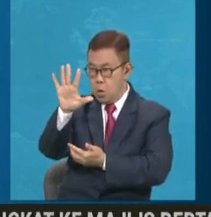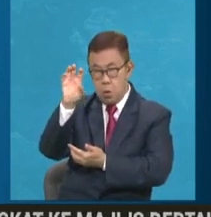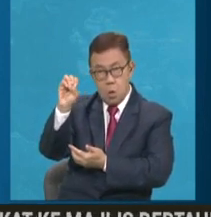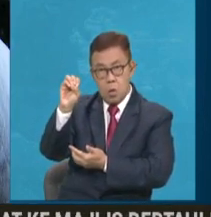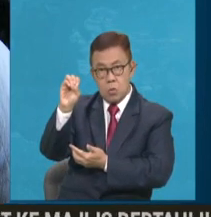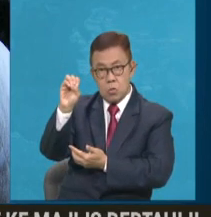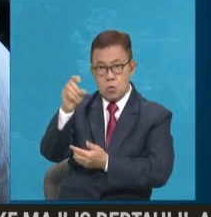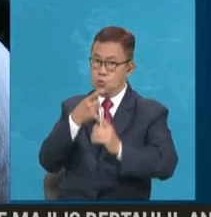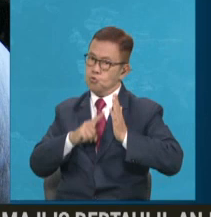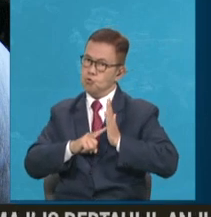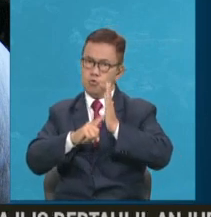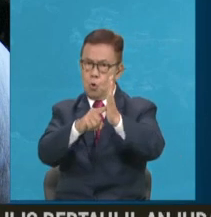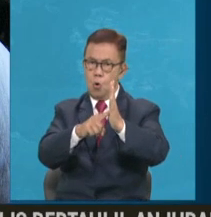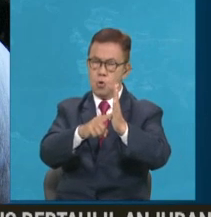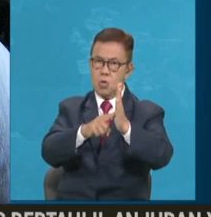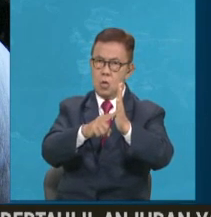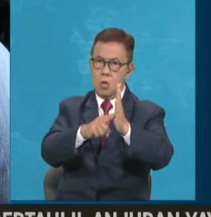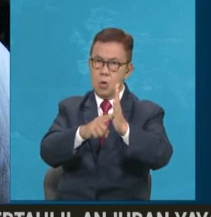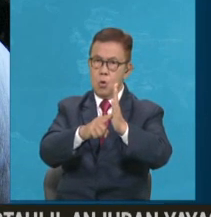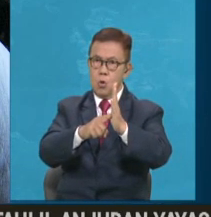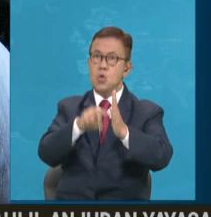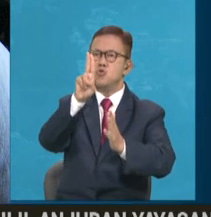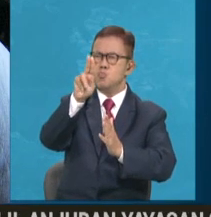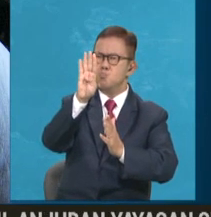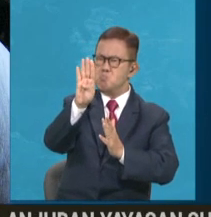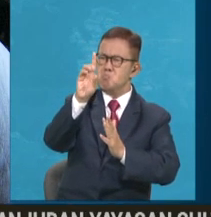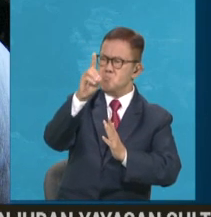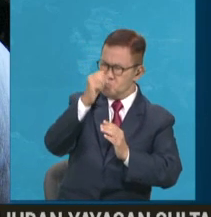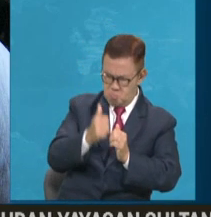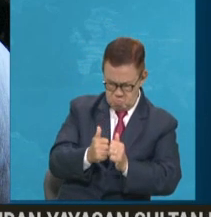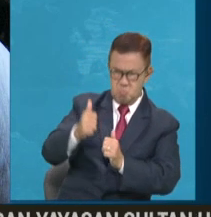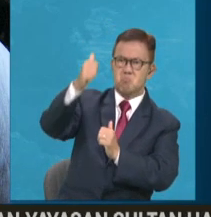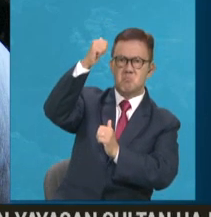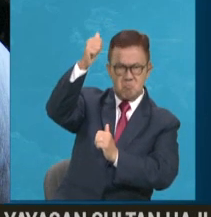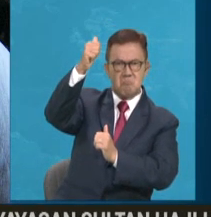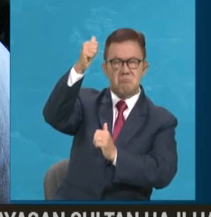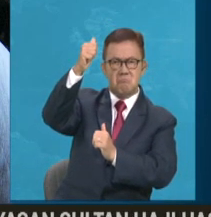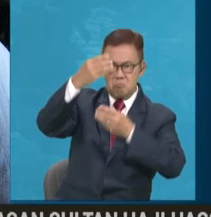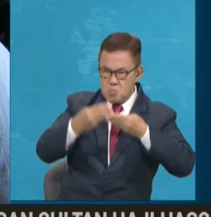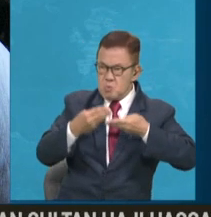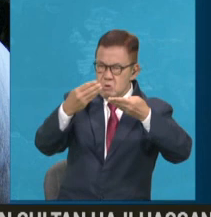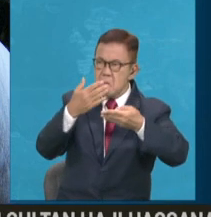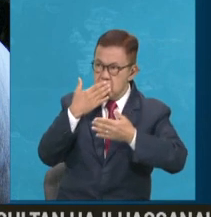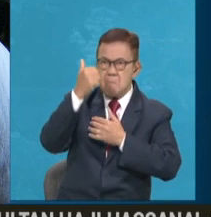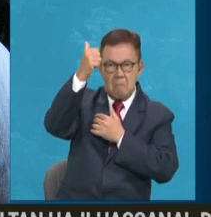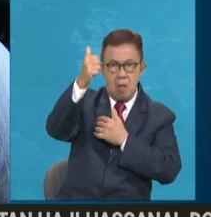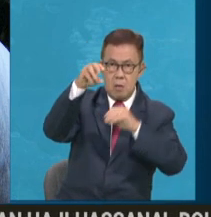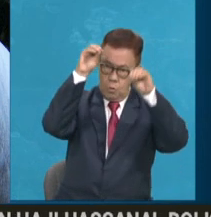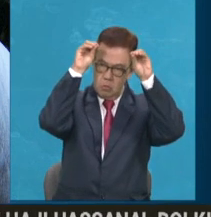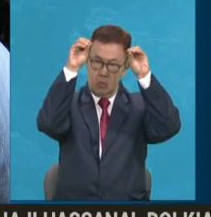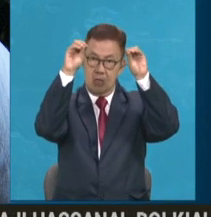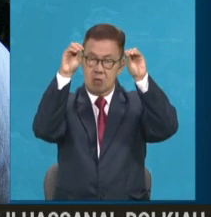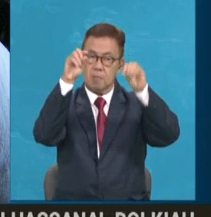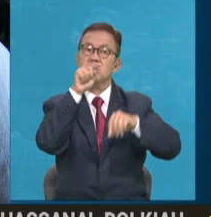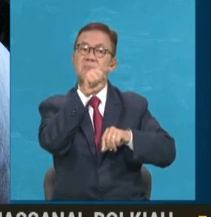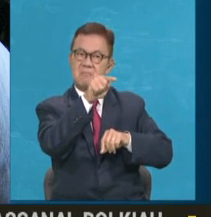membuktikan pengajaran berkualiti tinggi yubd dan infak besar dari penyelidikannya sebagai sebuah